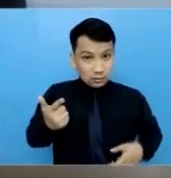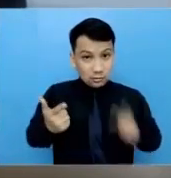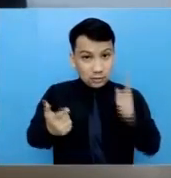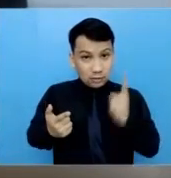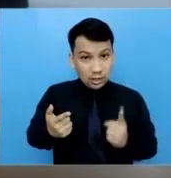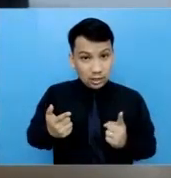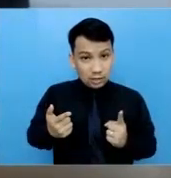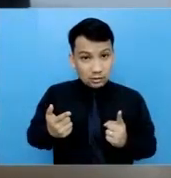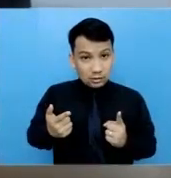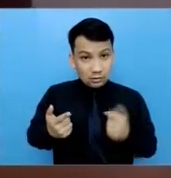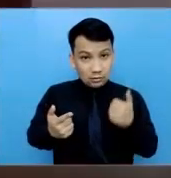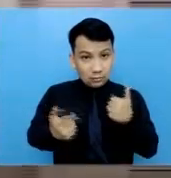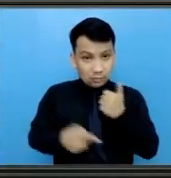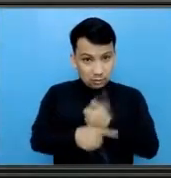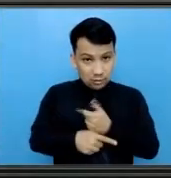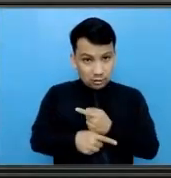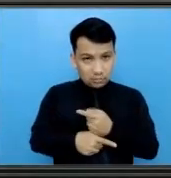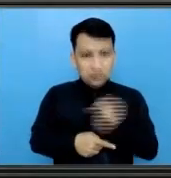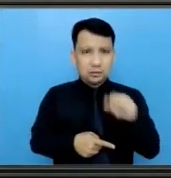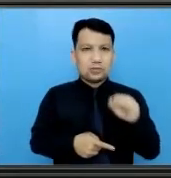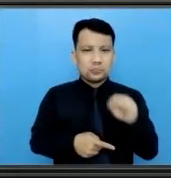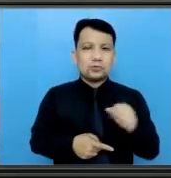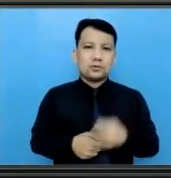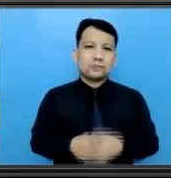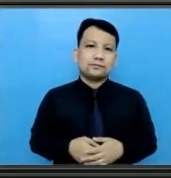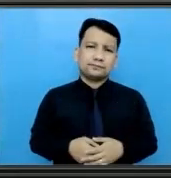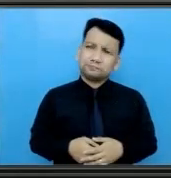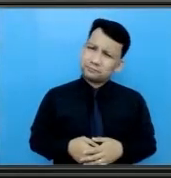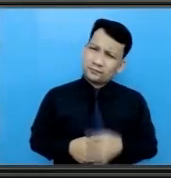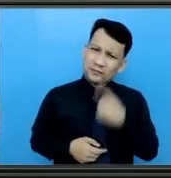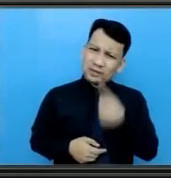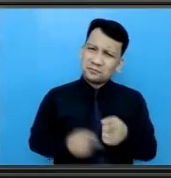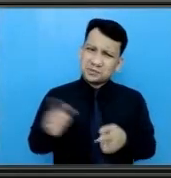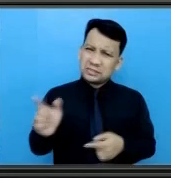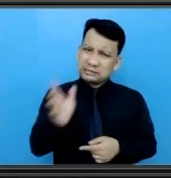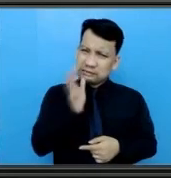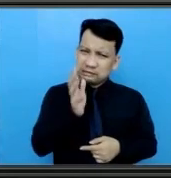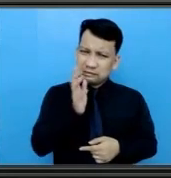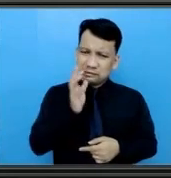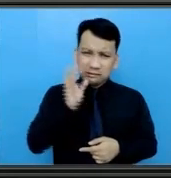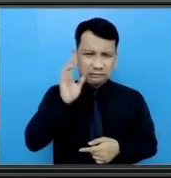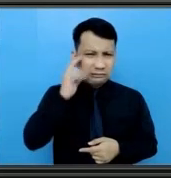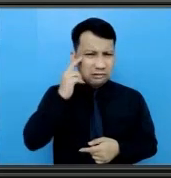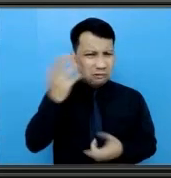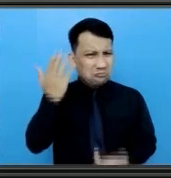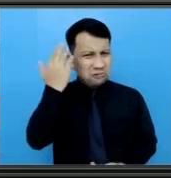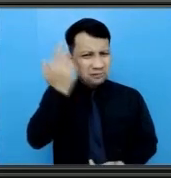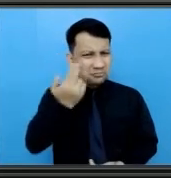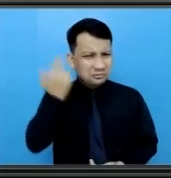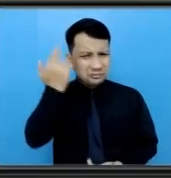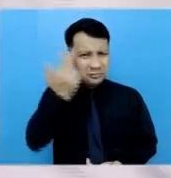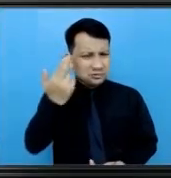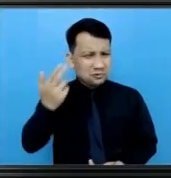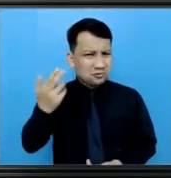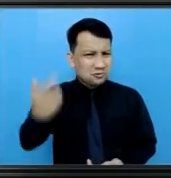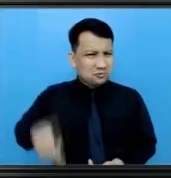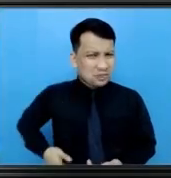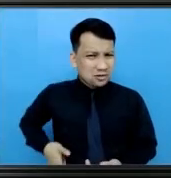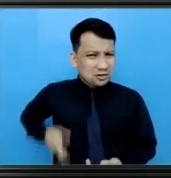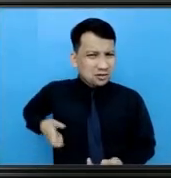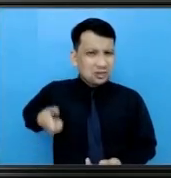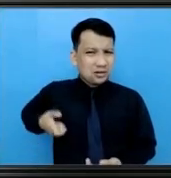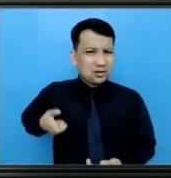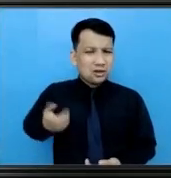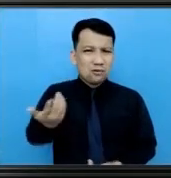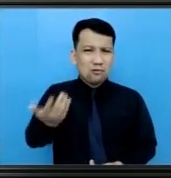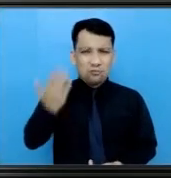yun ang sabi po niya. Git ni Nana Helen, wala raw dahilan si Edwin na mag-agaw ng baril.